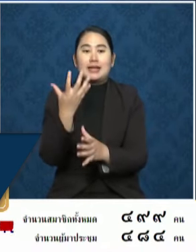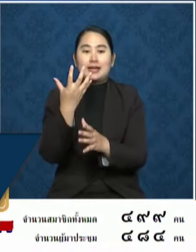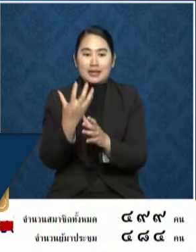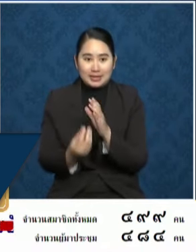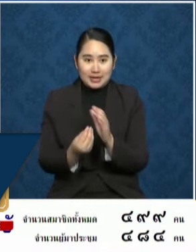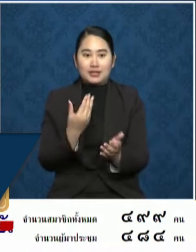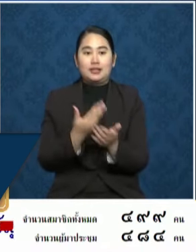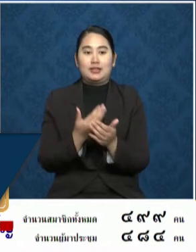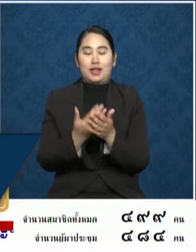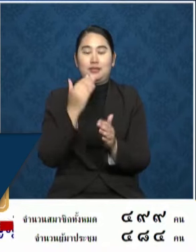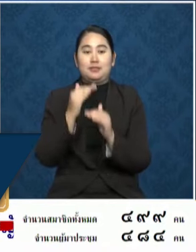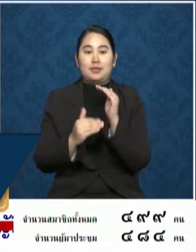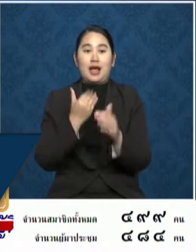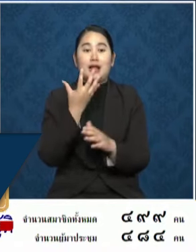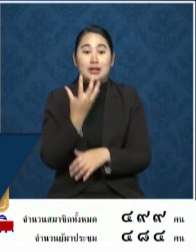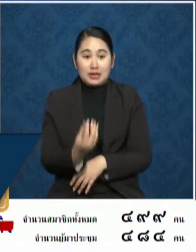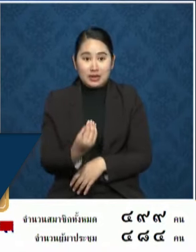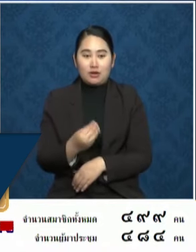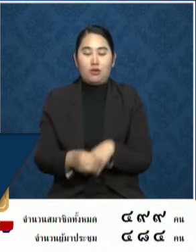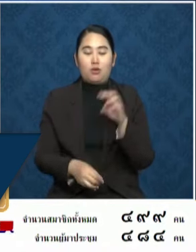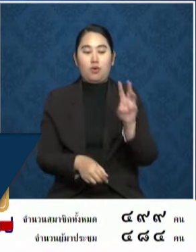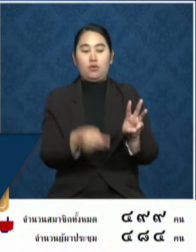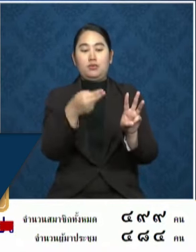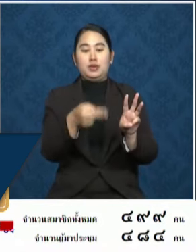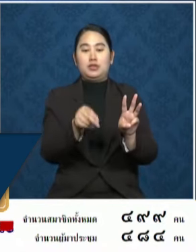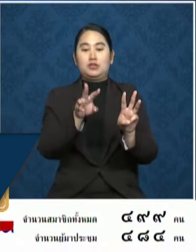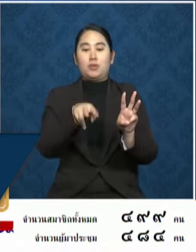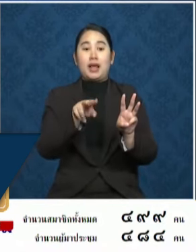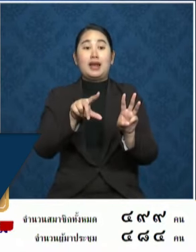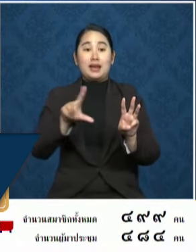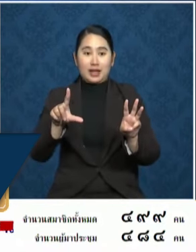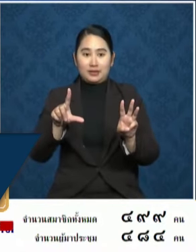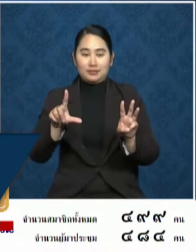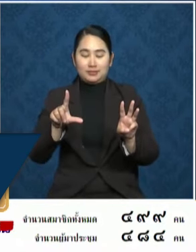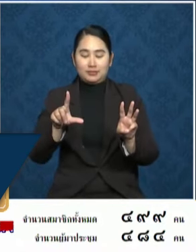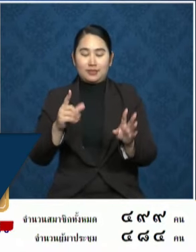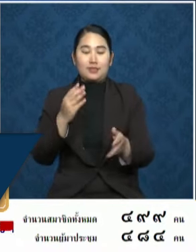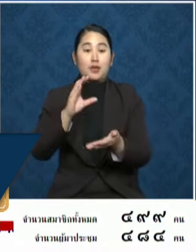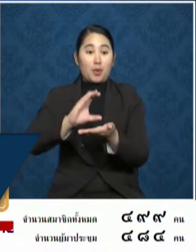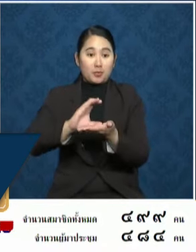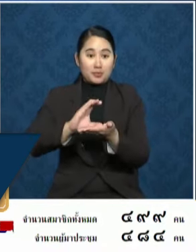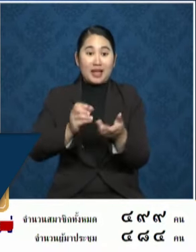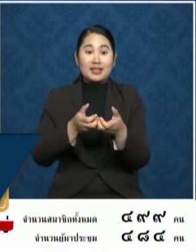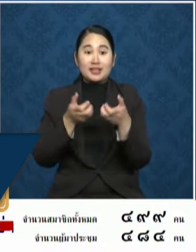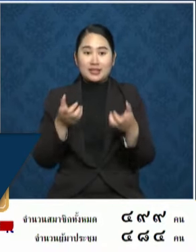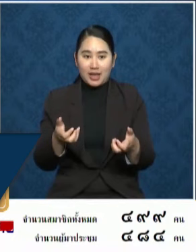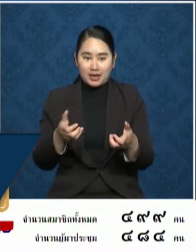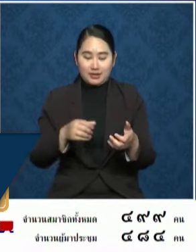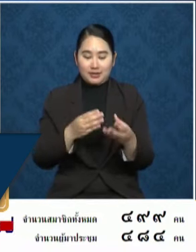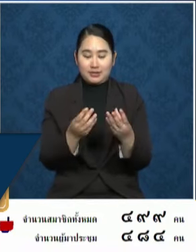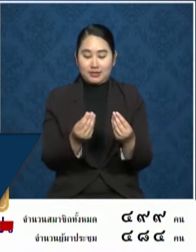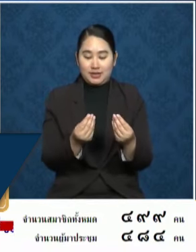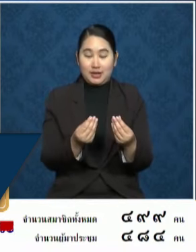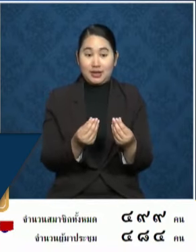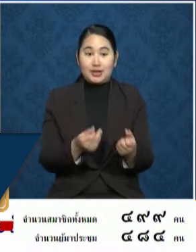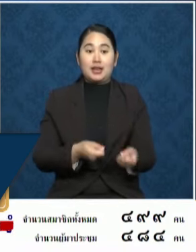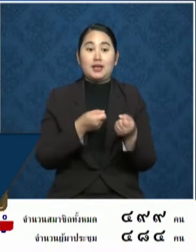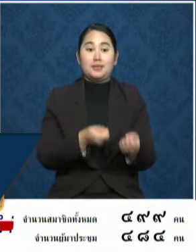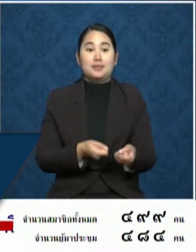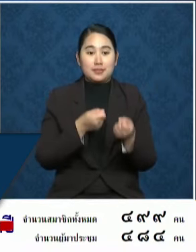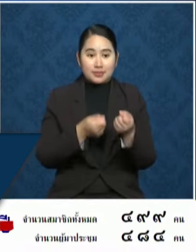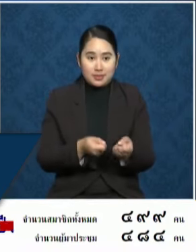งบพัฒนาพื้นที่ชนประทานอยู่ประมาณ 62,000ล้านในจำนวนนี้นะครับแบ่งเป็นงบสำหรับปรับปรุงพื้นที่ชนประธาน